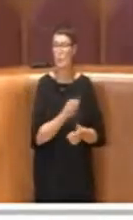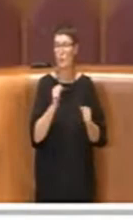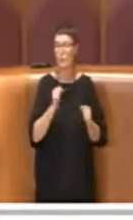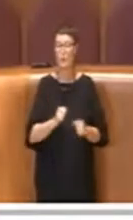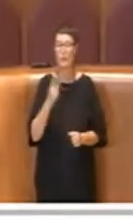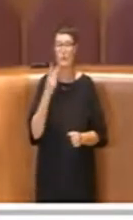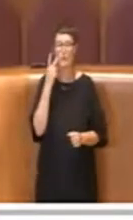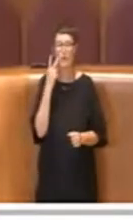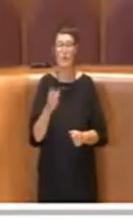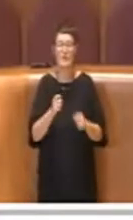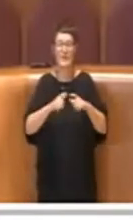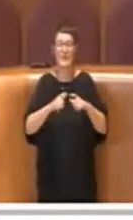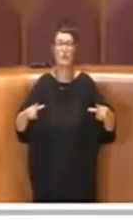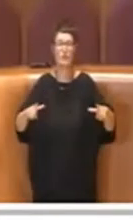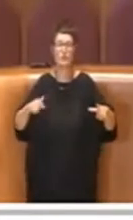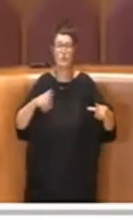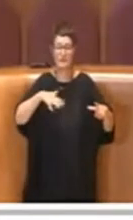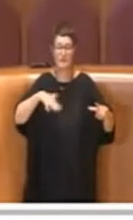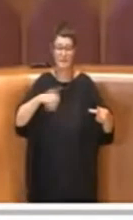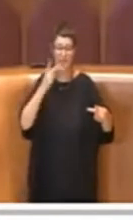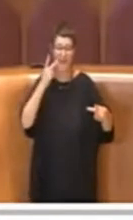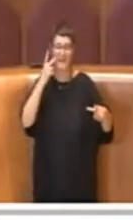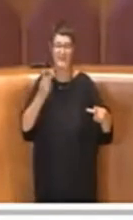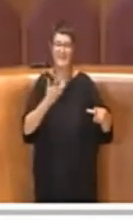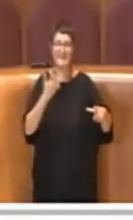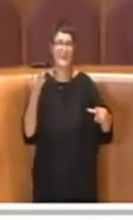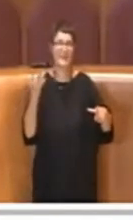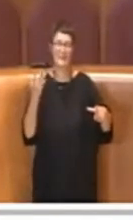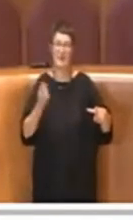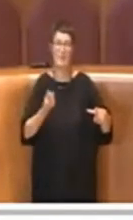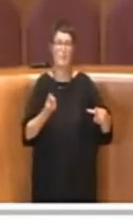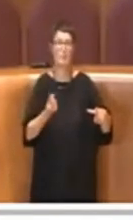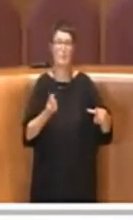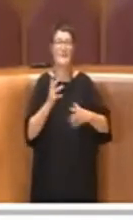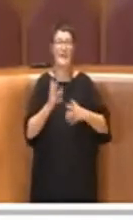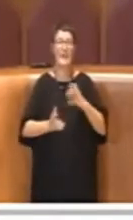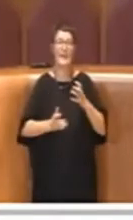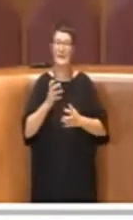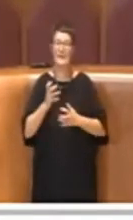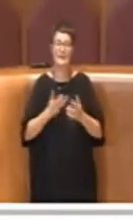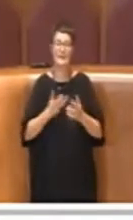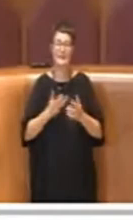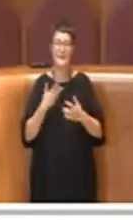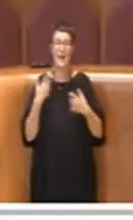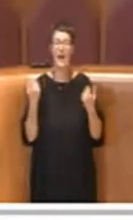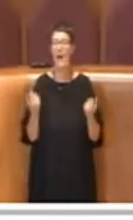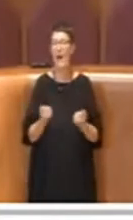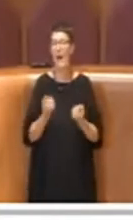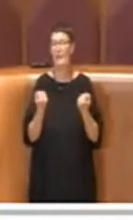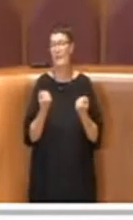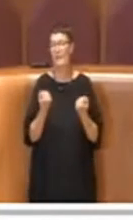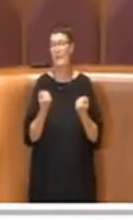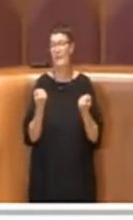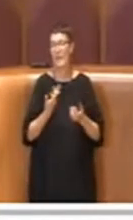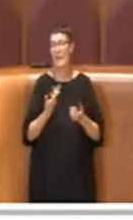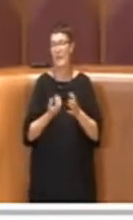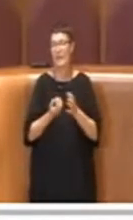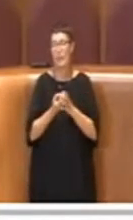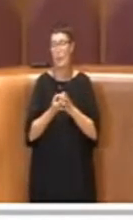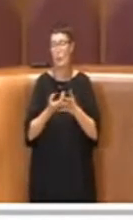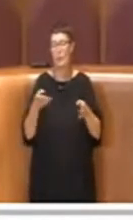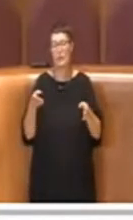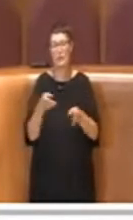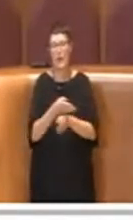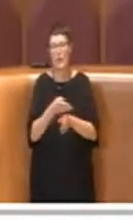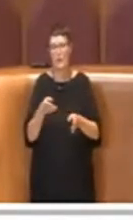crisi per le attività produttive. Con grande serietà e partecipazione Roma Capitale sta cercando